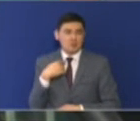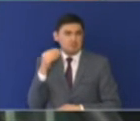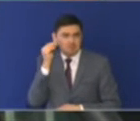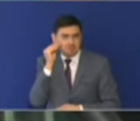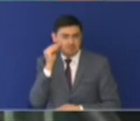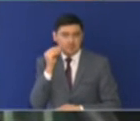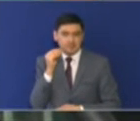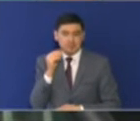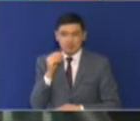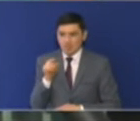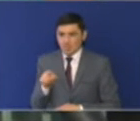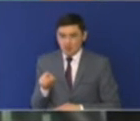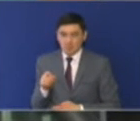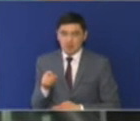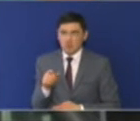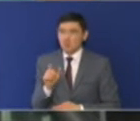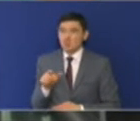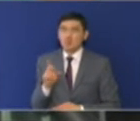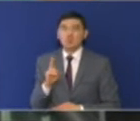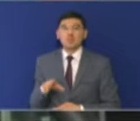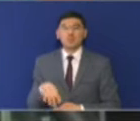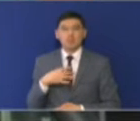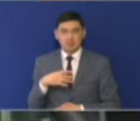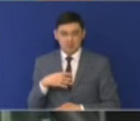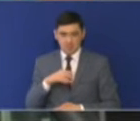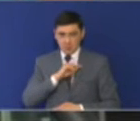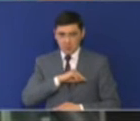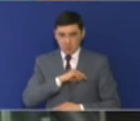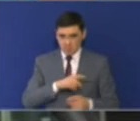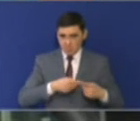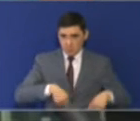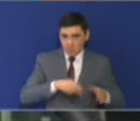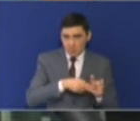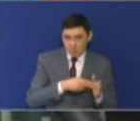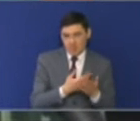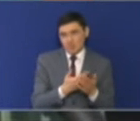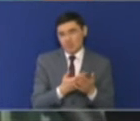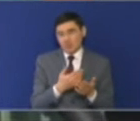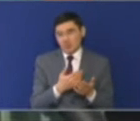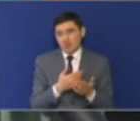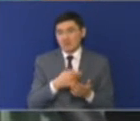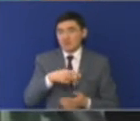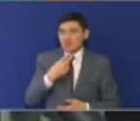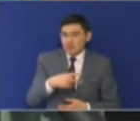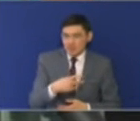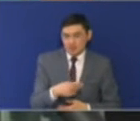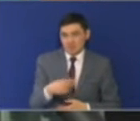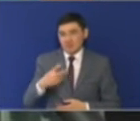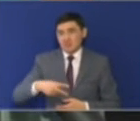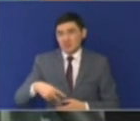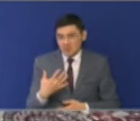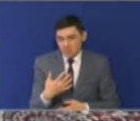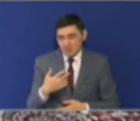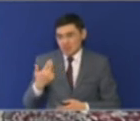это очень большая заслуга тех, кто здесь проработал свыше 20, 25,